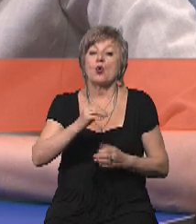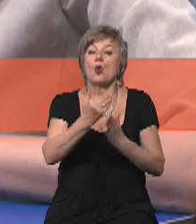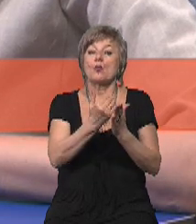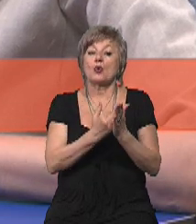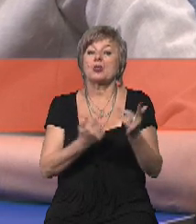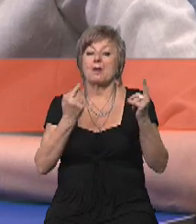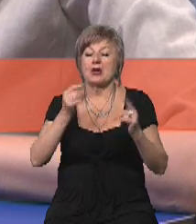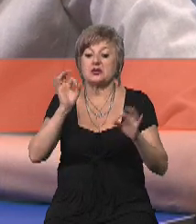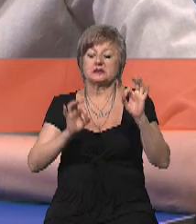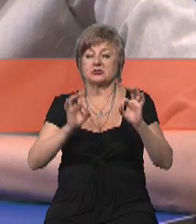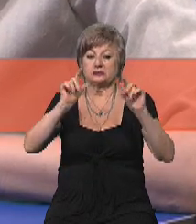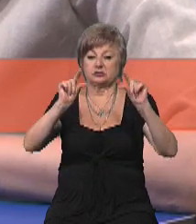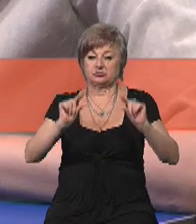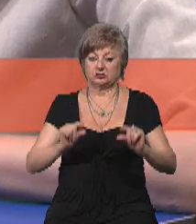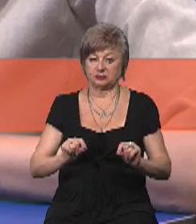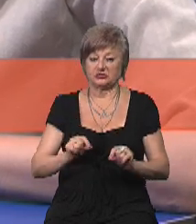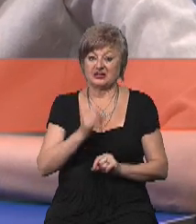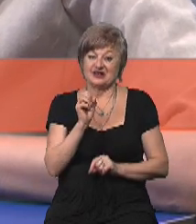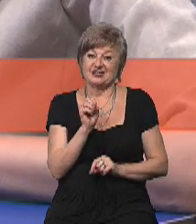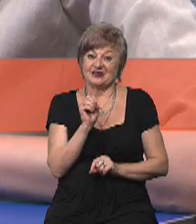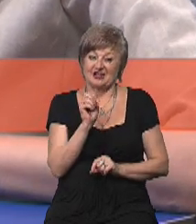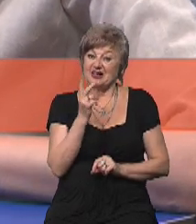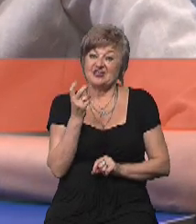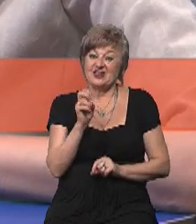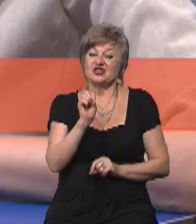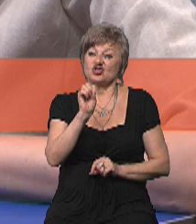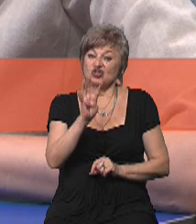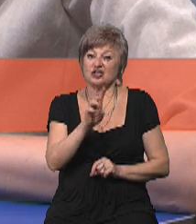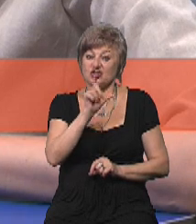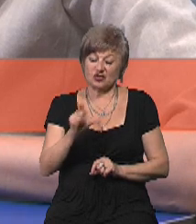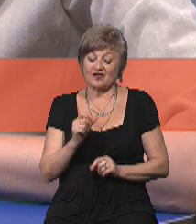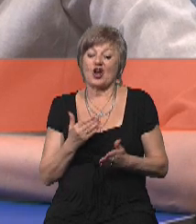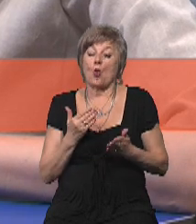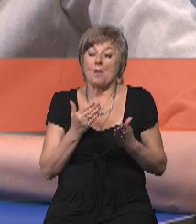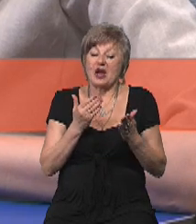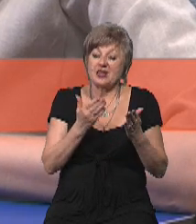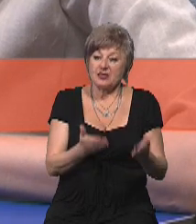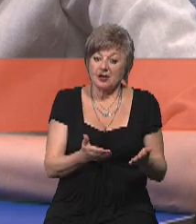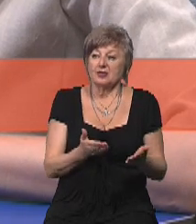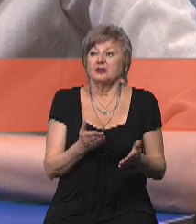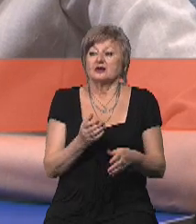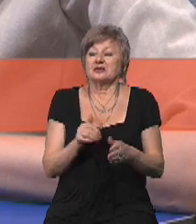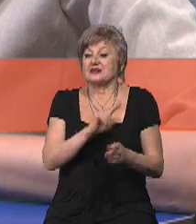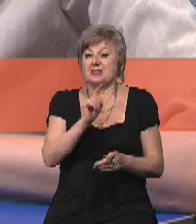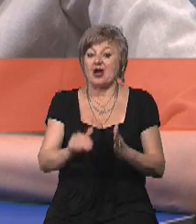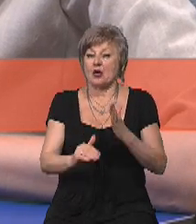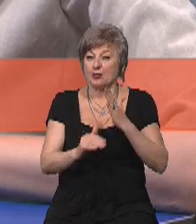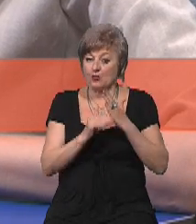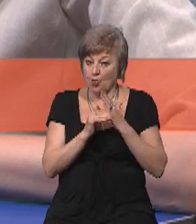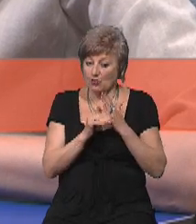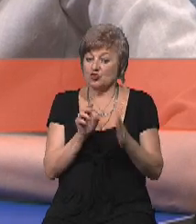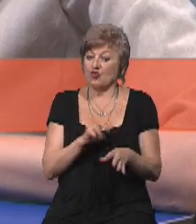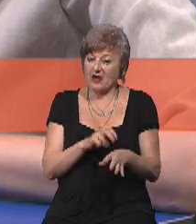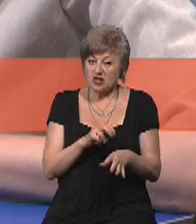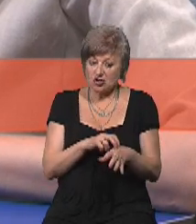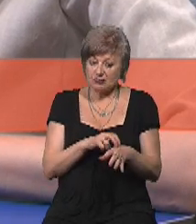великими скидками. Тобто, із 214 людей, які обратились якоби за помощью к